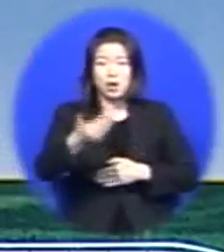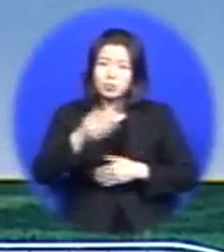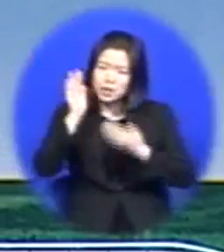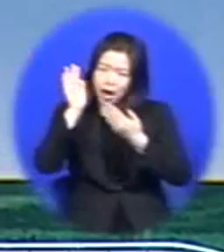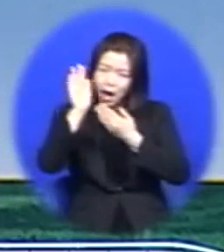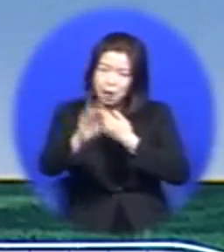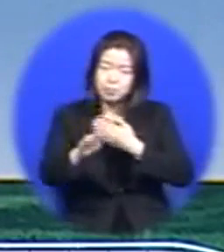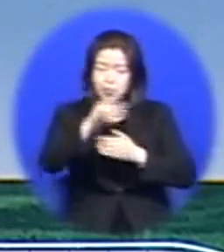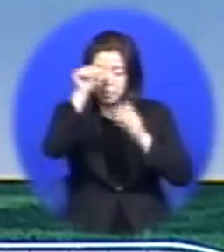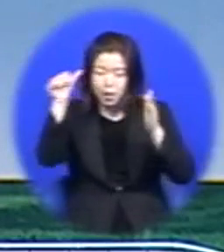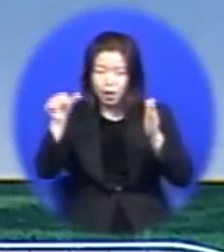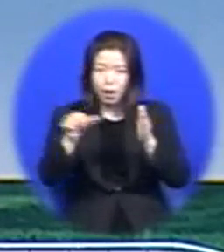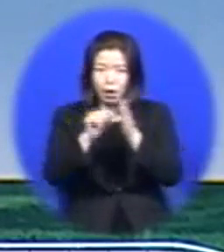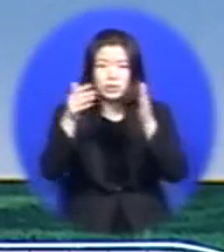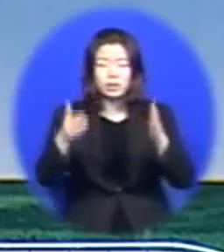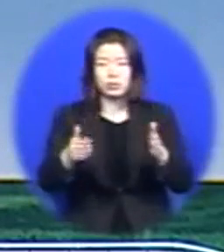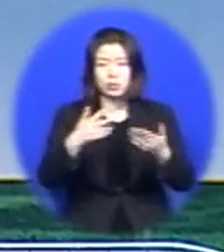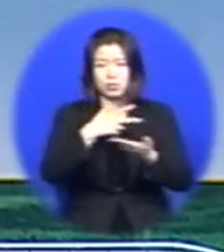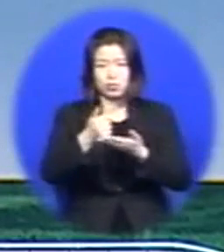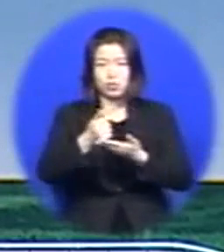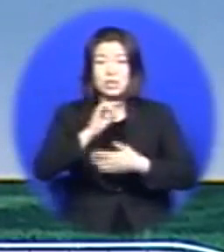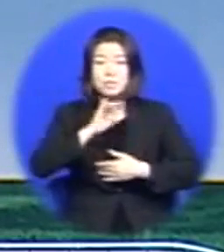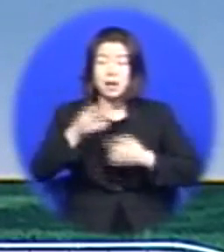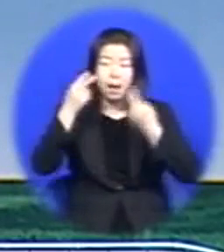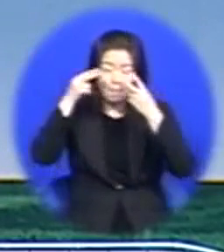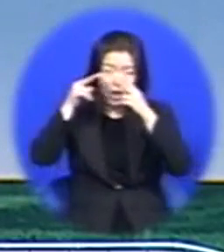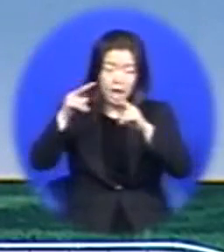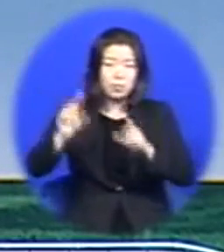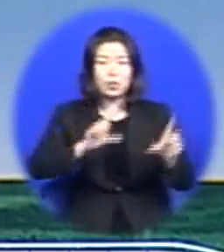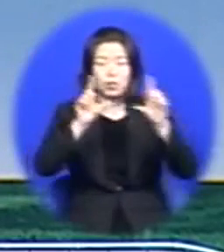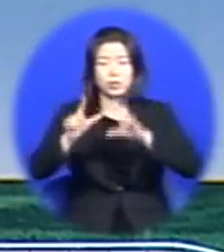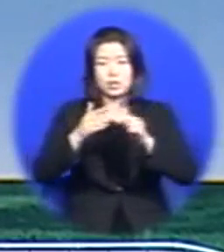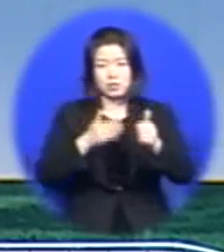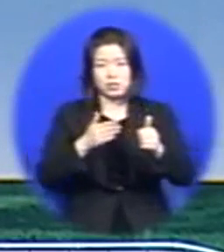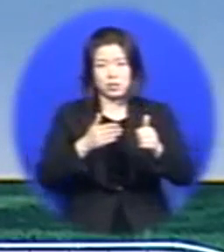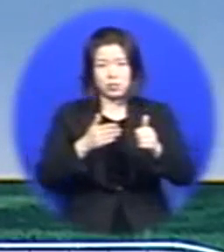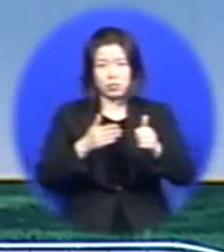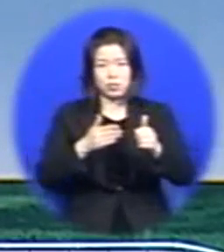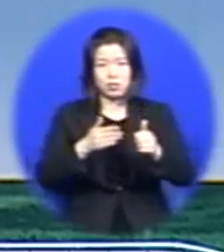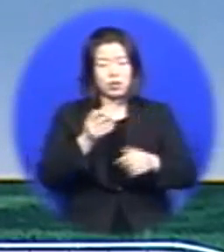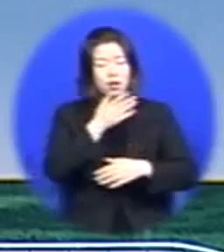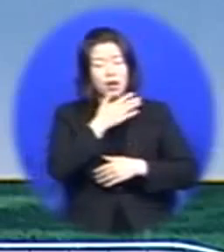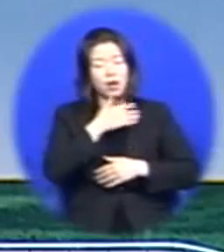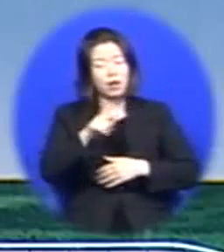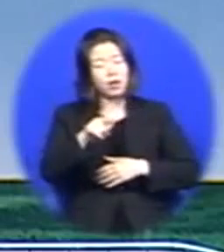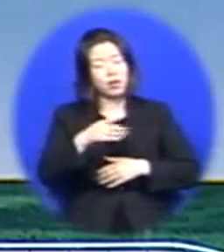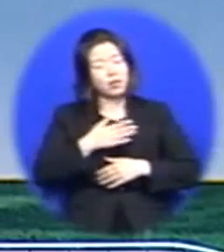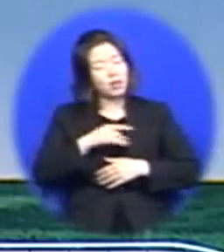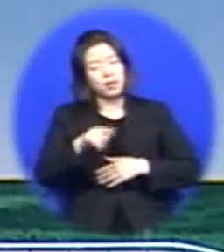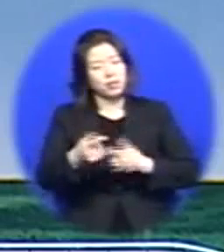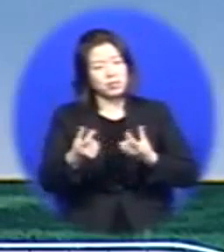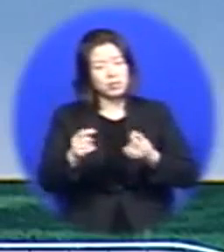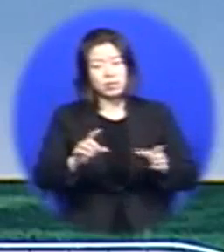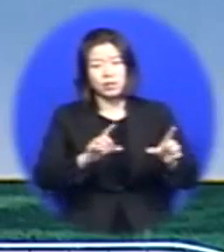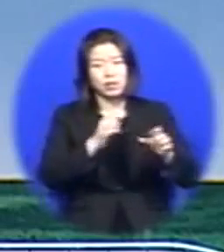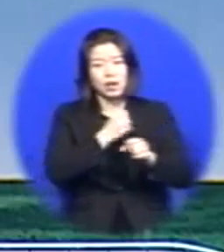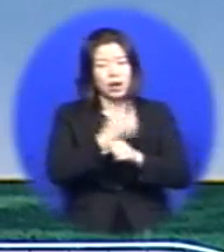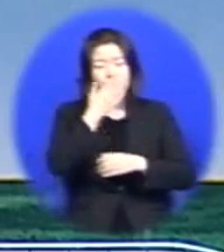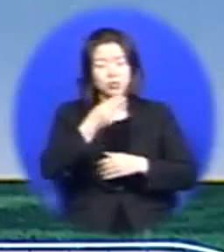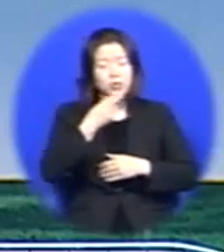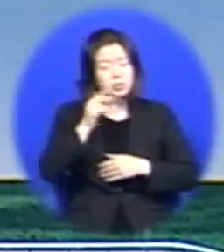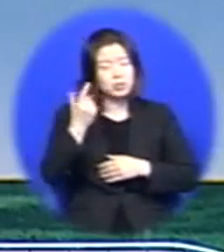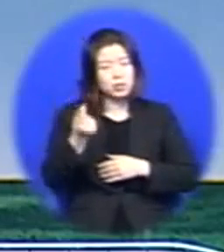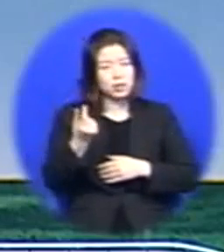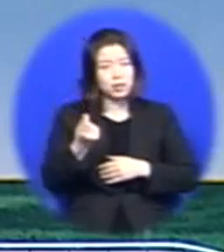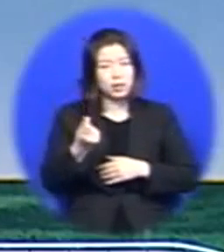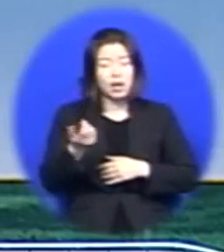앞으로 평생도록 주님만 바라보고 살아라. 아, 나는 그렇게 할 수 없을 것 같아.